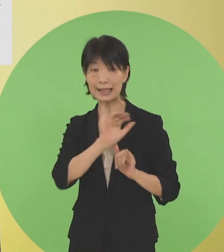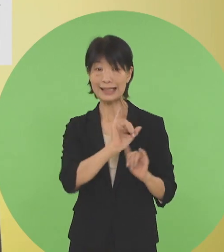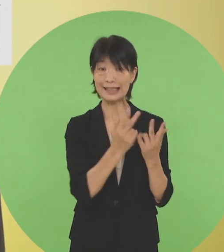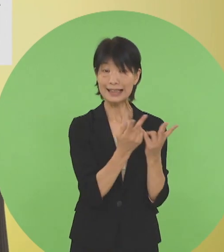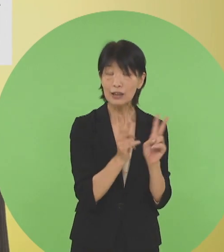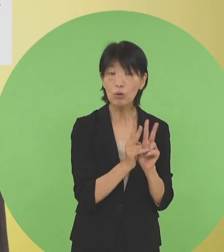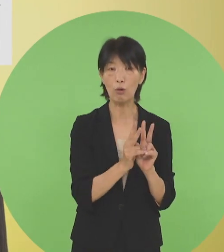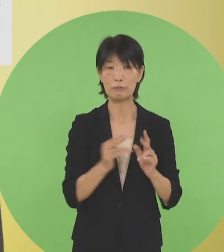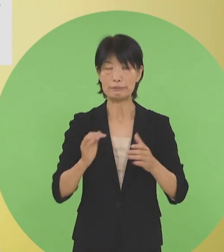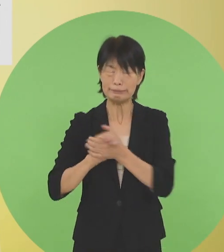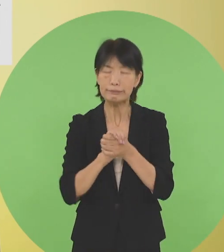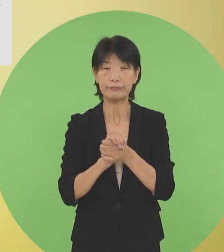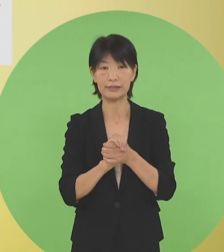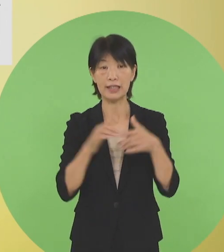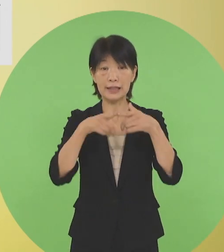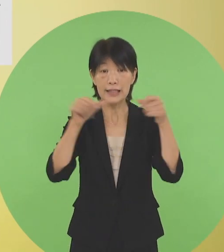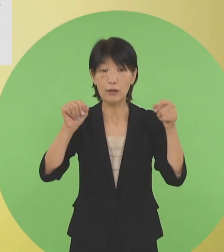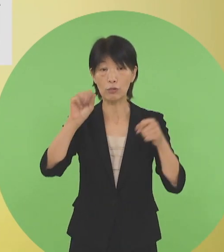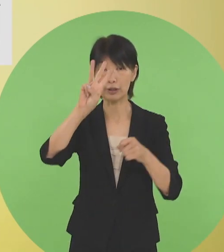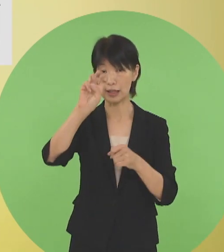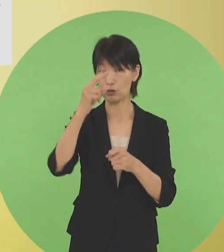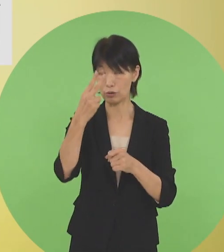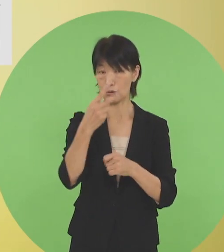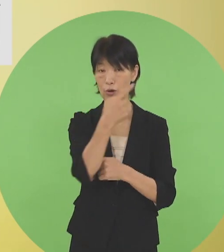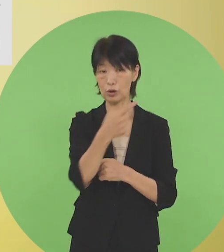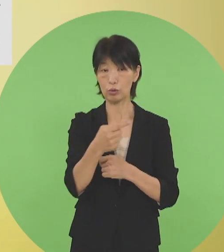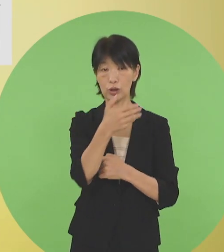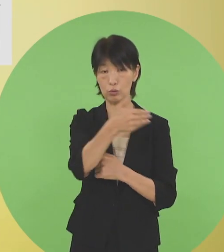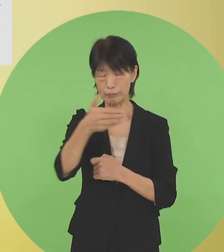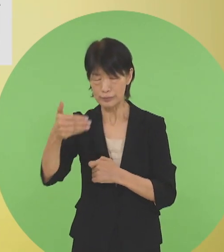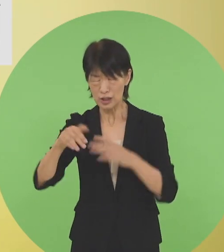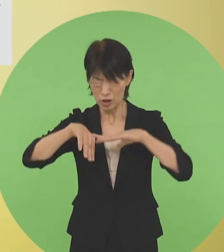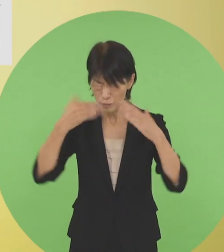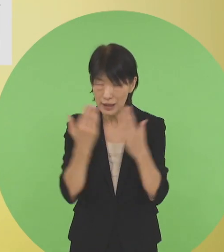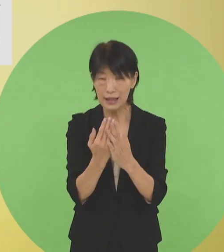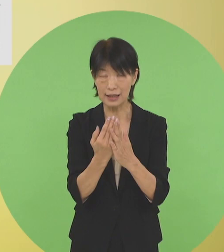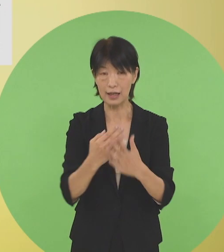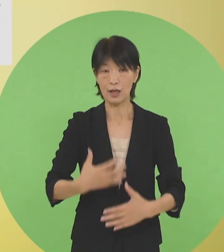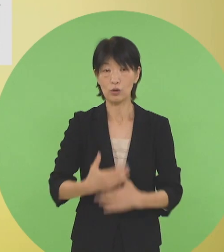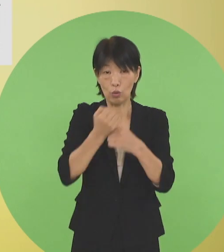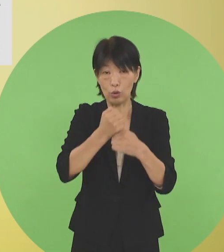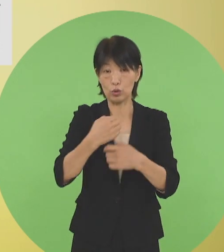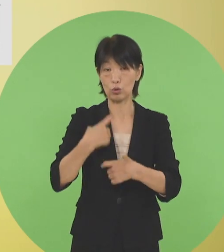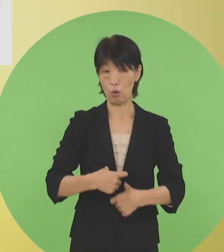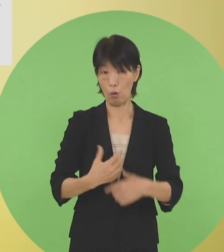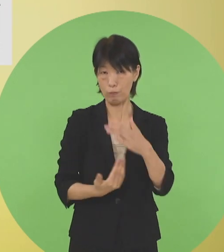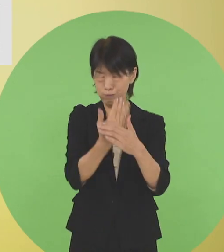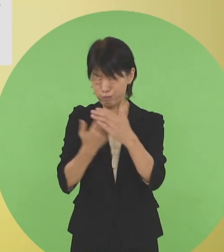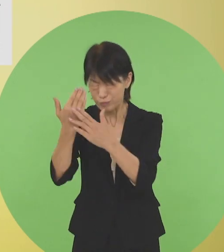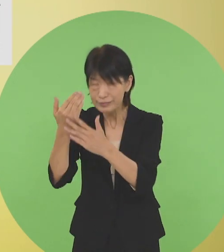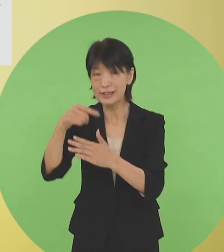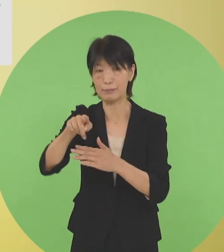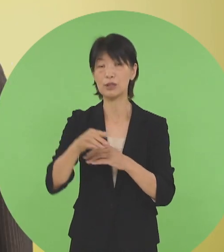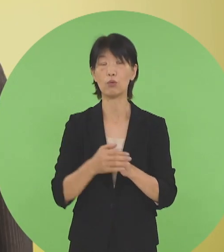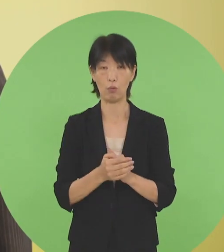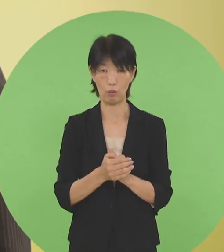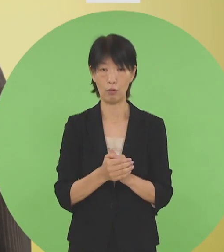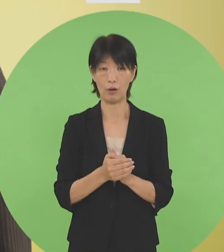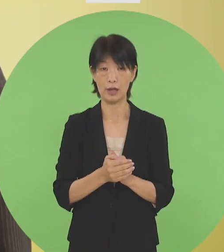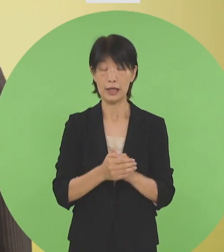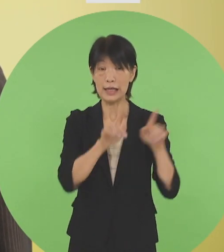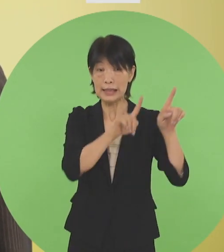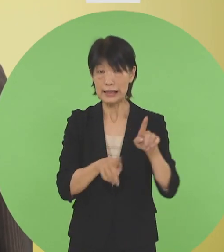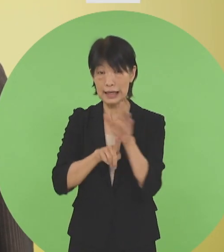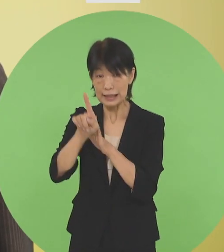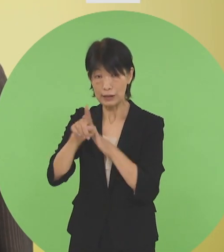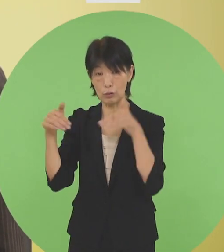。全国32の1人区のすべてで野党統一候補を勝利させてください。比例代